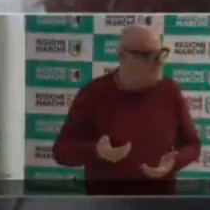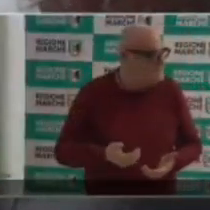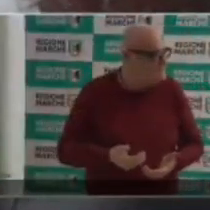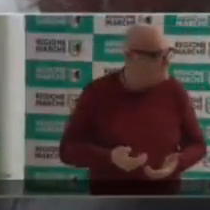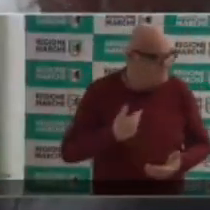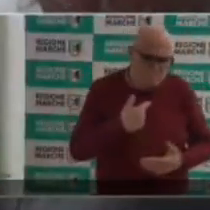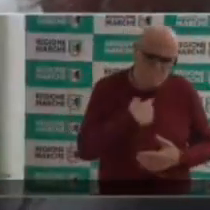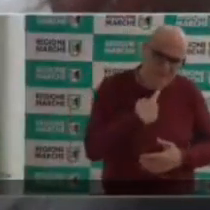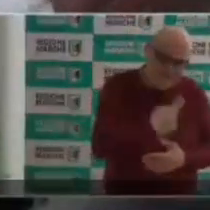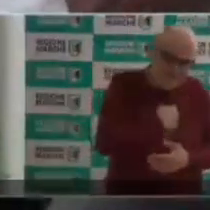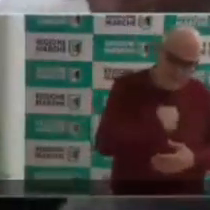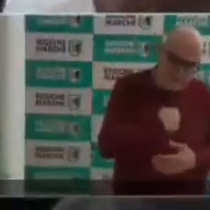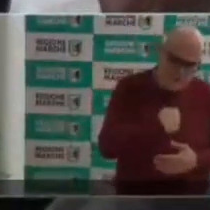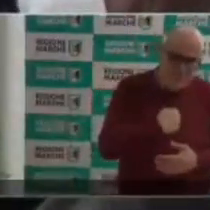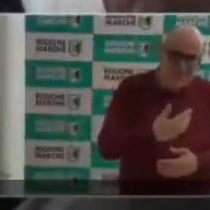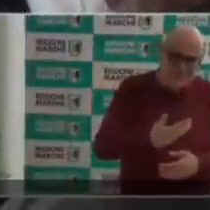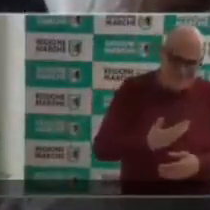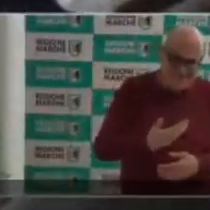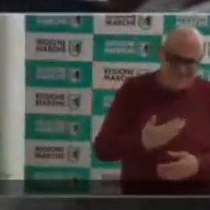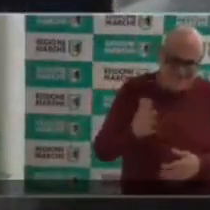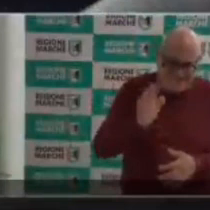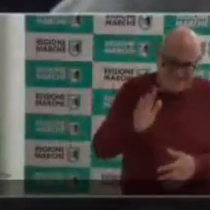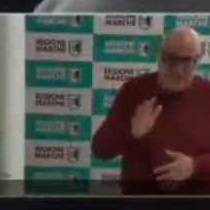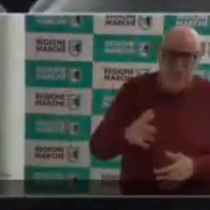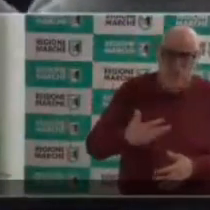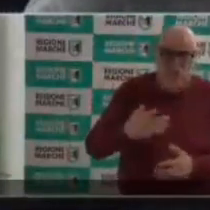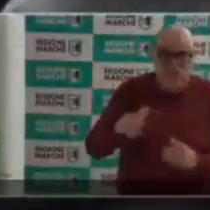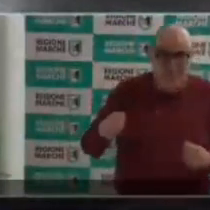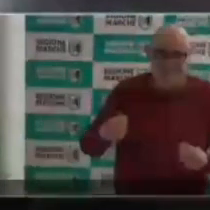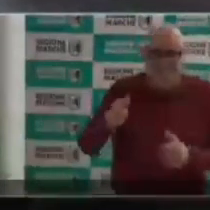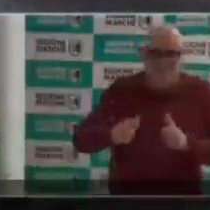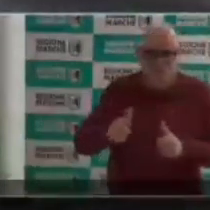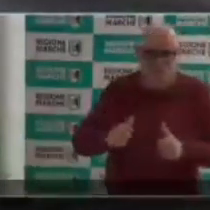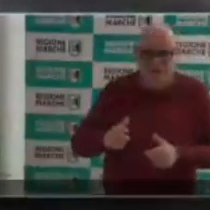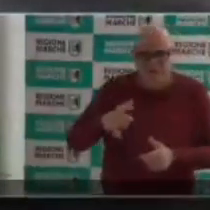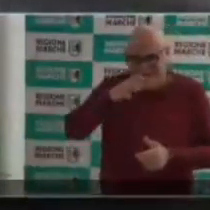Prego. Per esempio, ci sono tante persone che fanno fatica ancora a uscire,